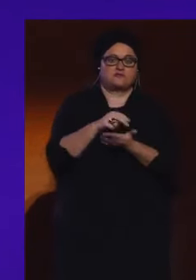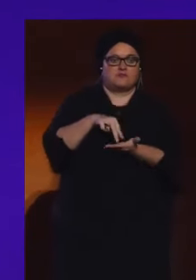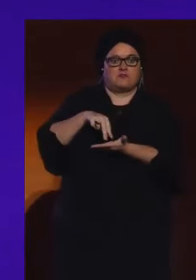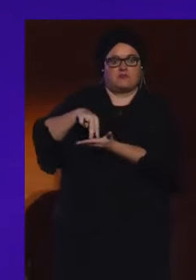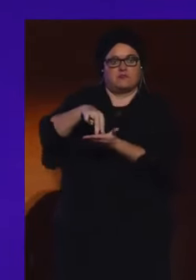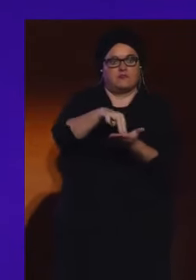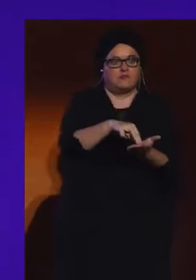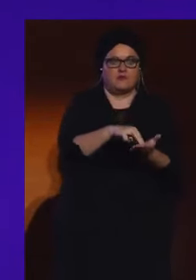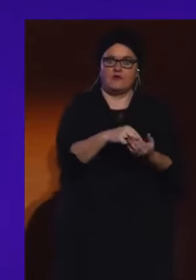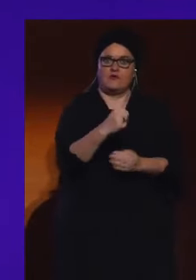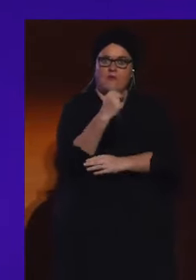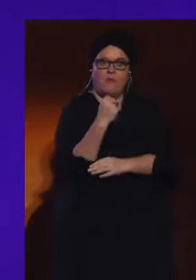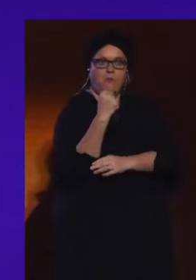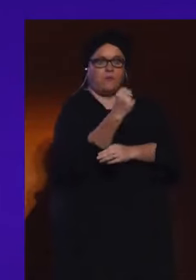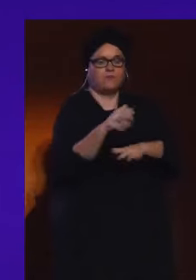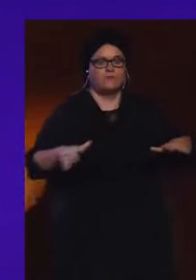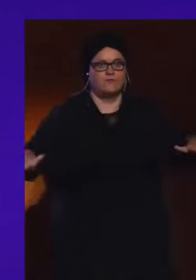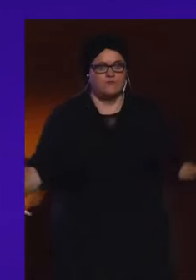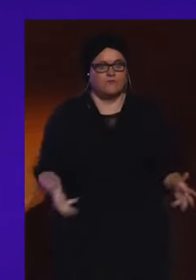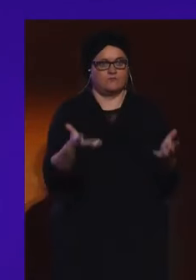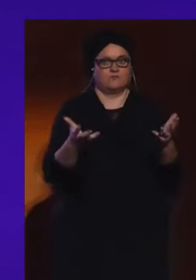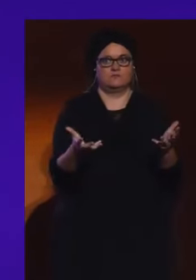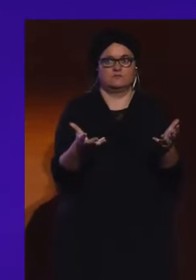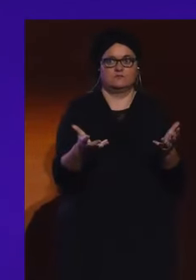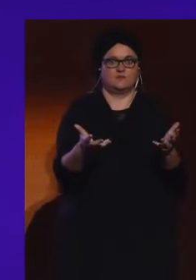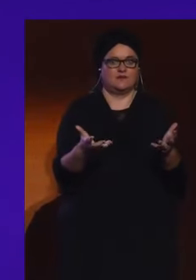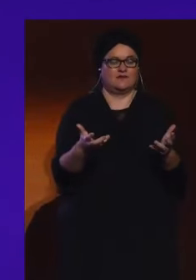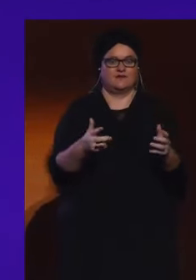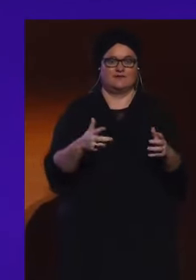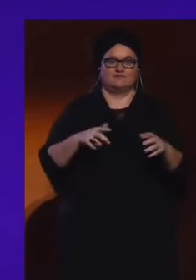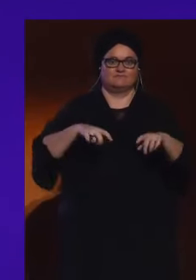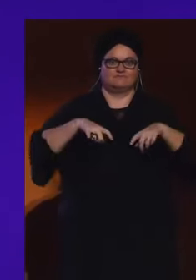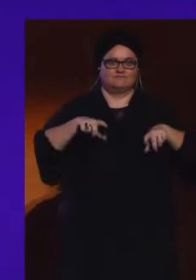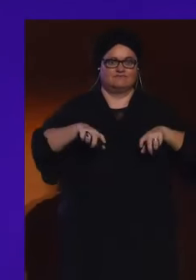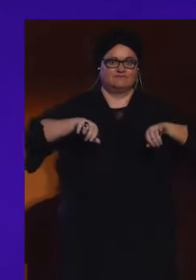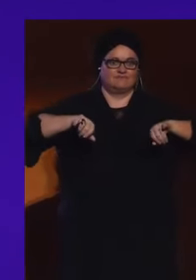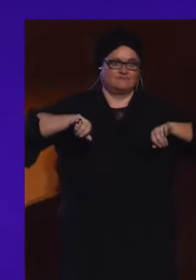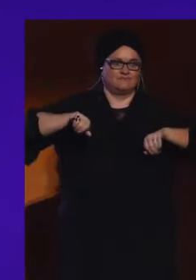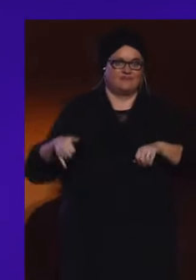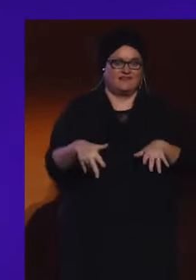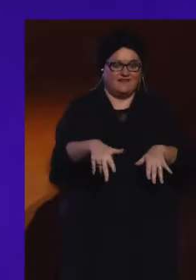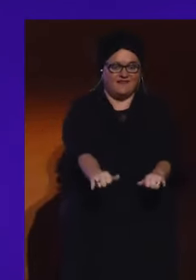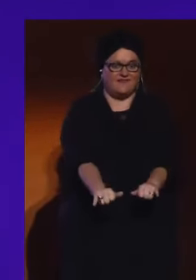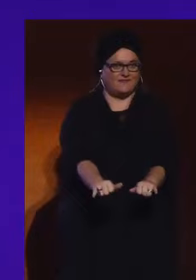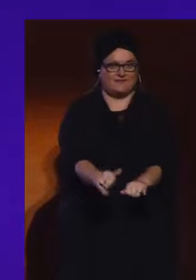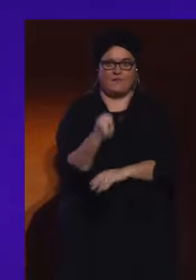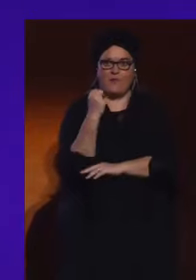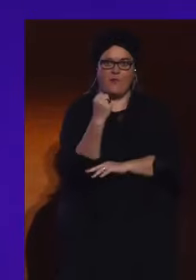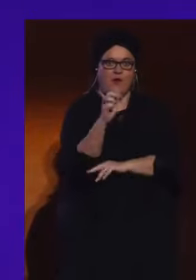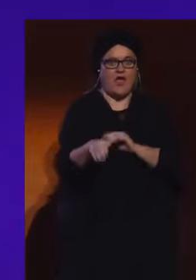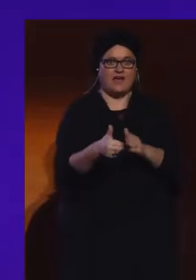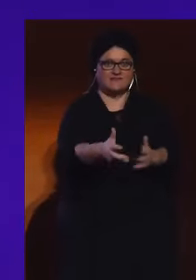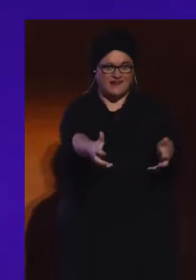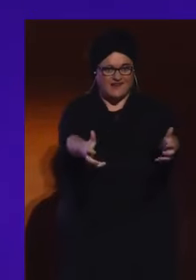gauden tokitik bultza egitea. Bultza egitea etengabe eta nekatu gabe. Bultza egitea eta